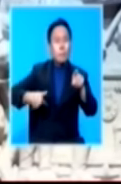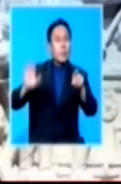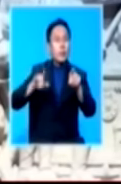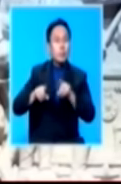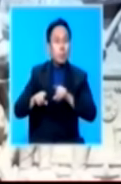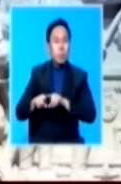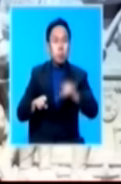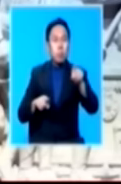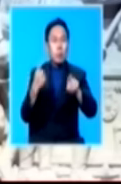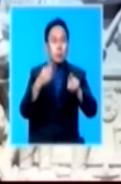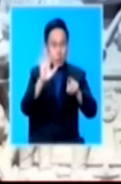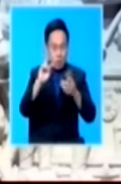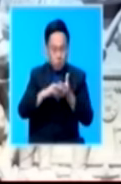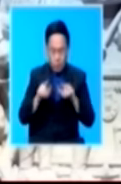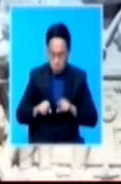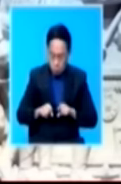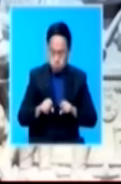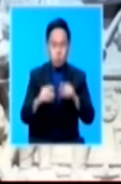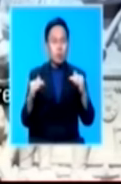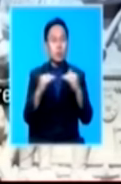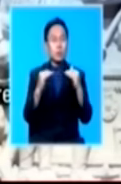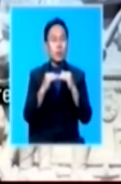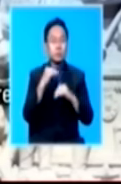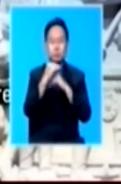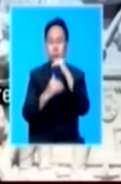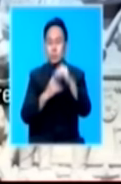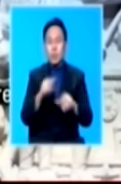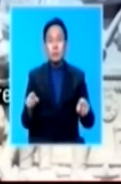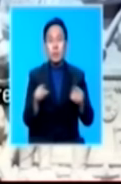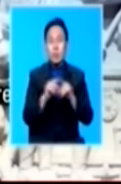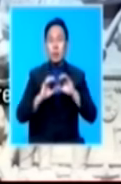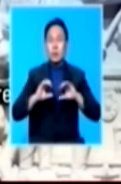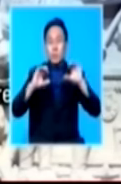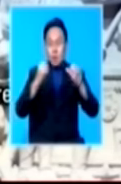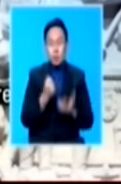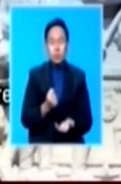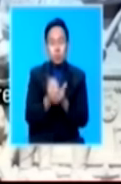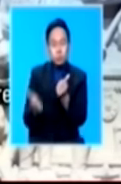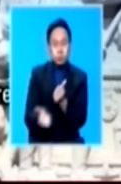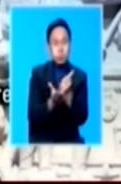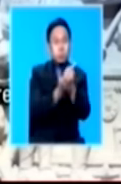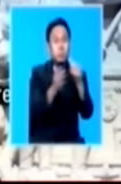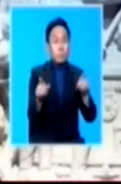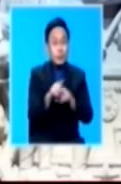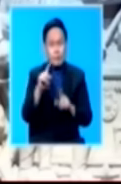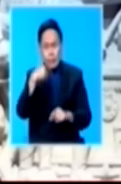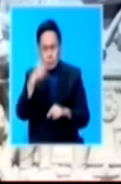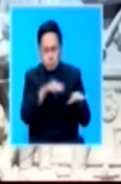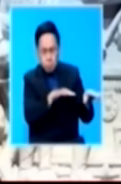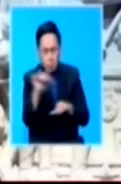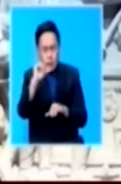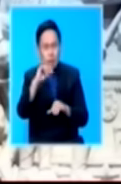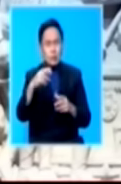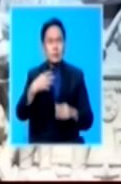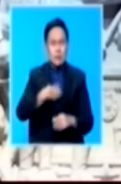ยกันนะมากน้อยก็ตามขีดความสามารถตามศักยภาพนะครับรัฐบาลเขาจะไปดูแลเพิ่มเติมให้นะครับถ้าใครยังไม่มีศักยภาพเพียงพอแต่ต้